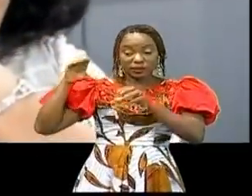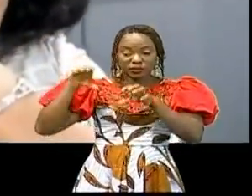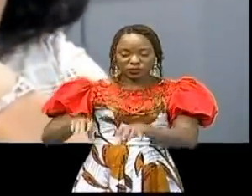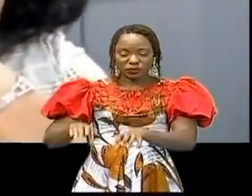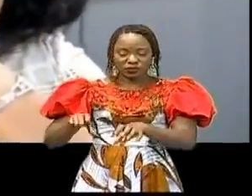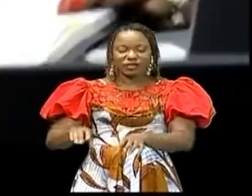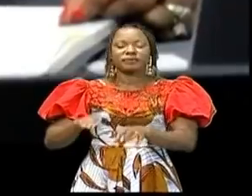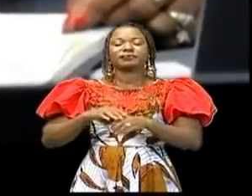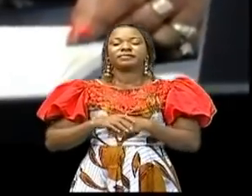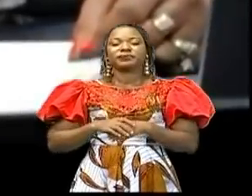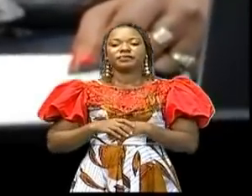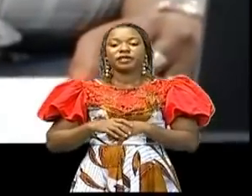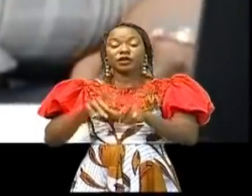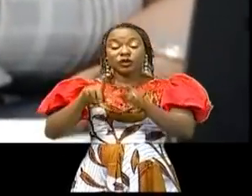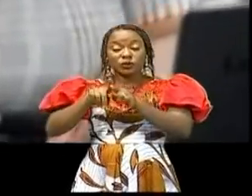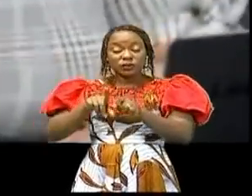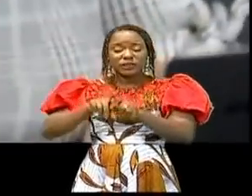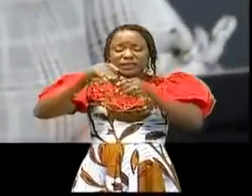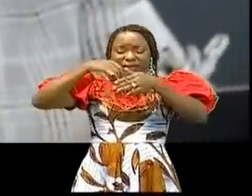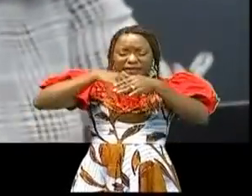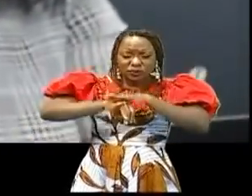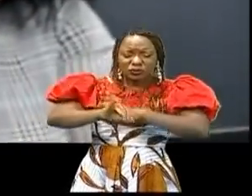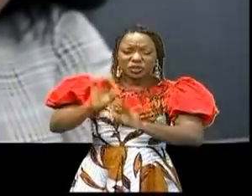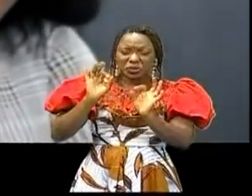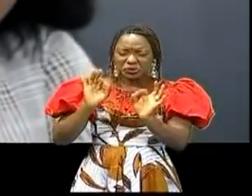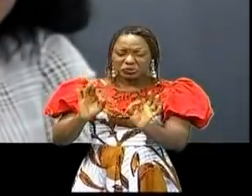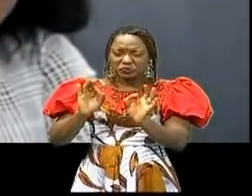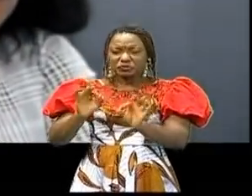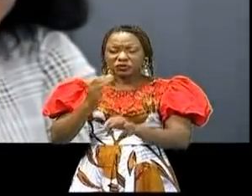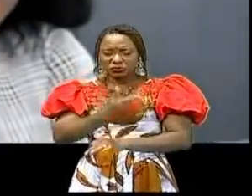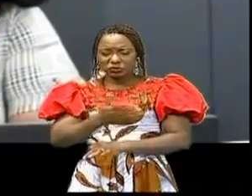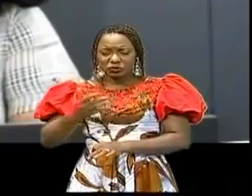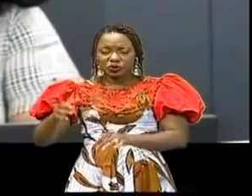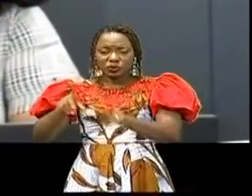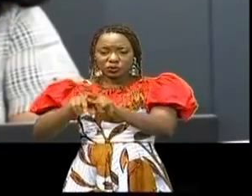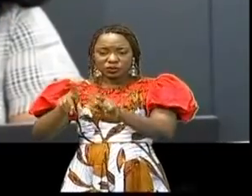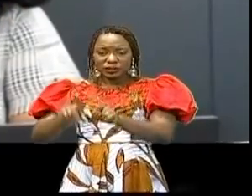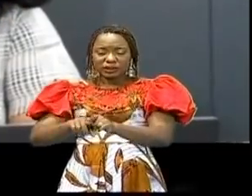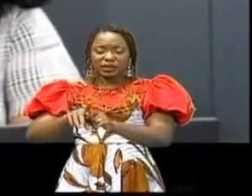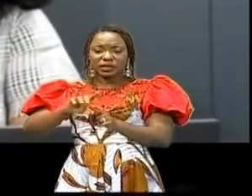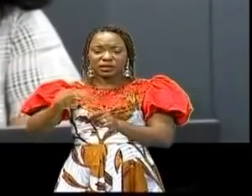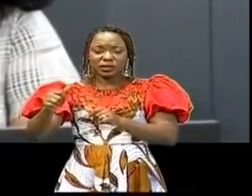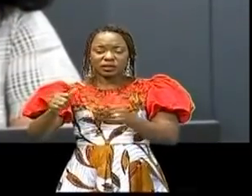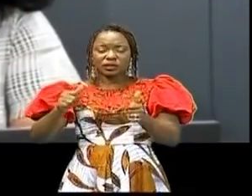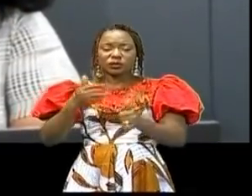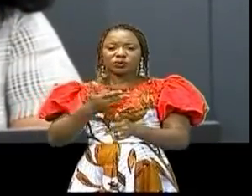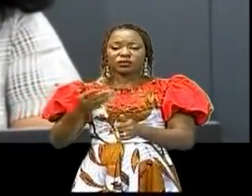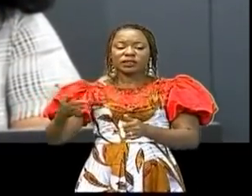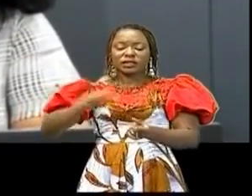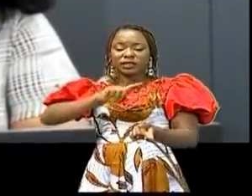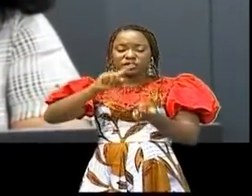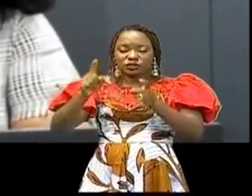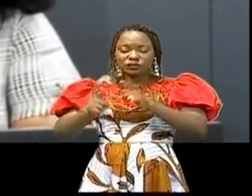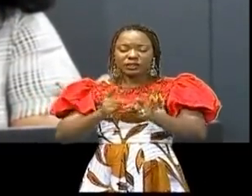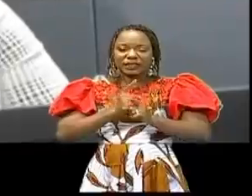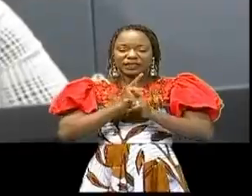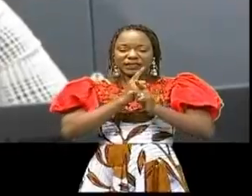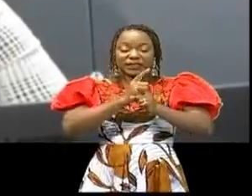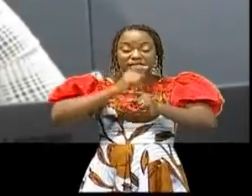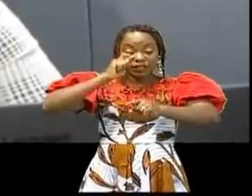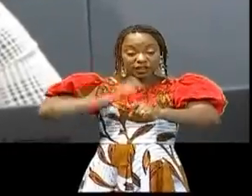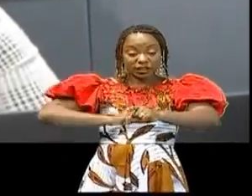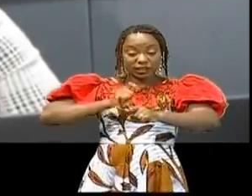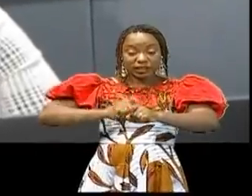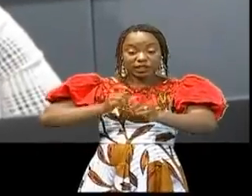l'État congolais. Il introduit des innovations qui garantissent, entre autres, l'amélioration de la sécurité juridique de